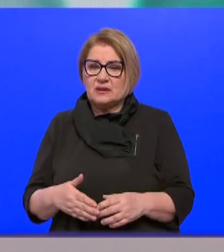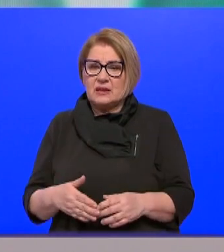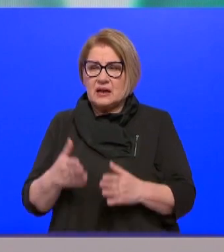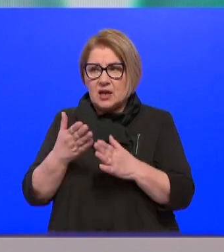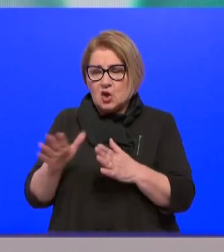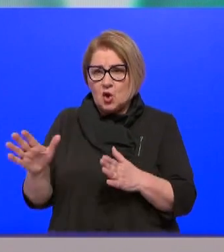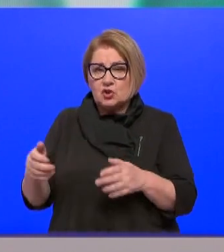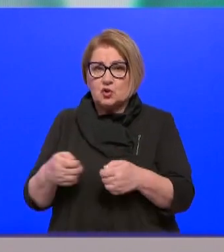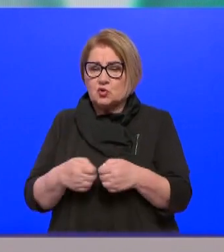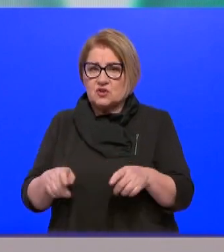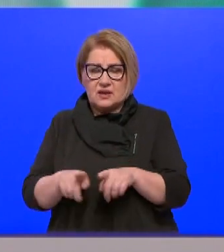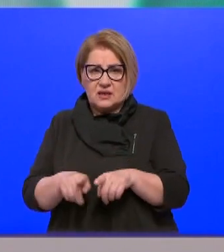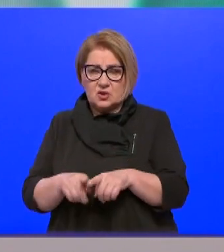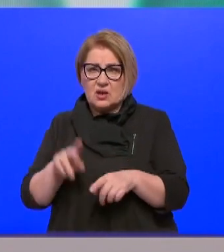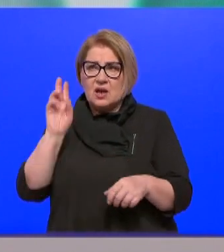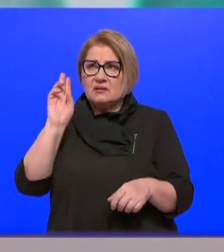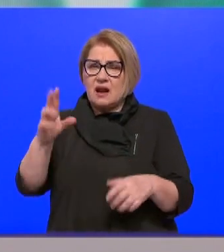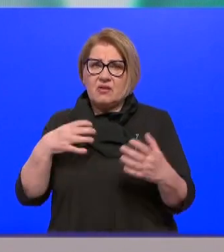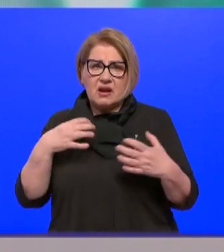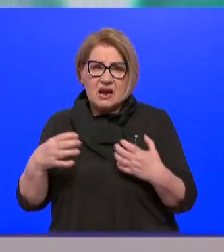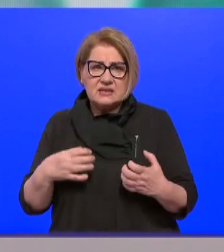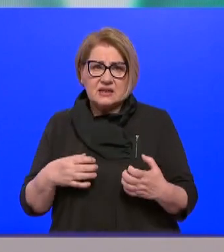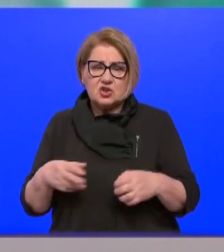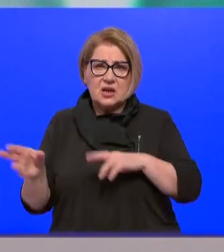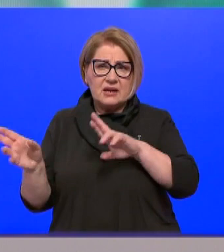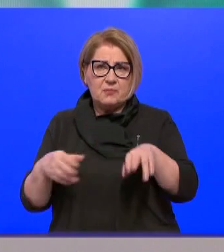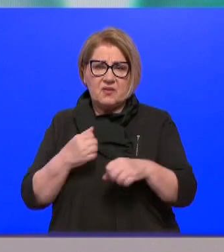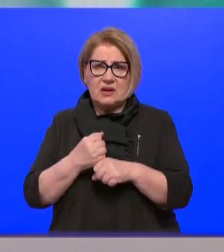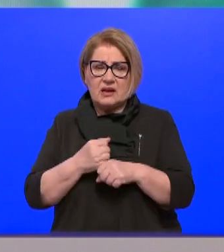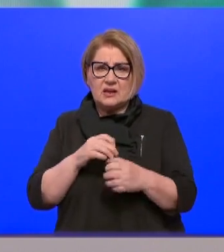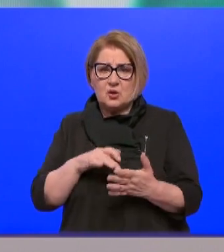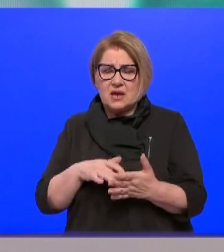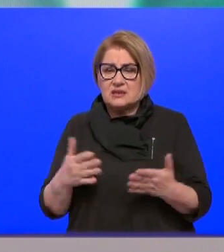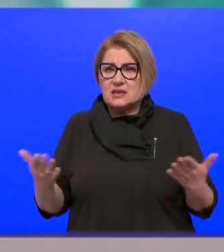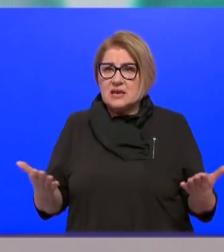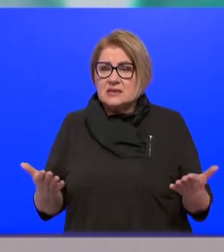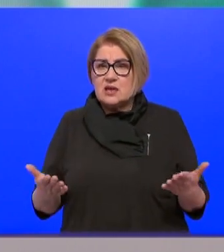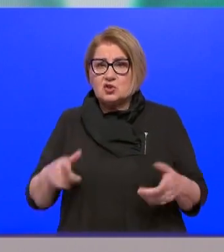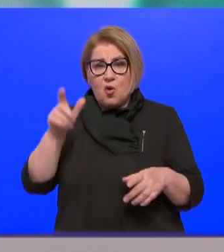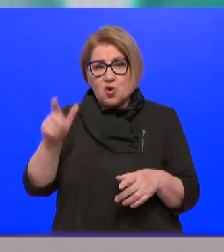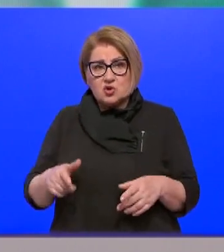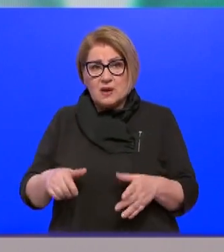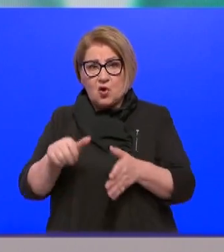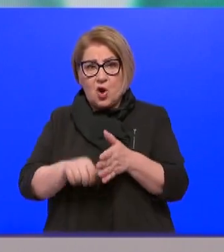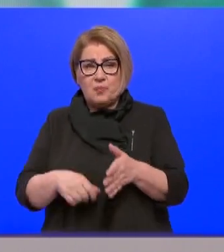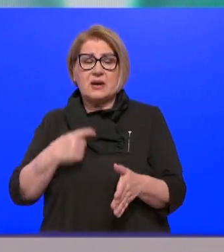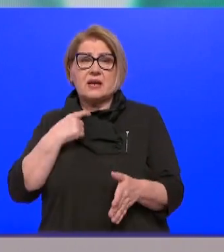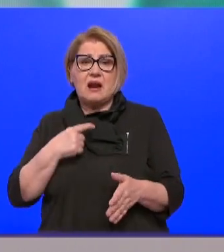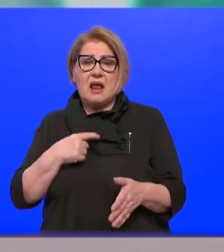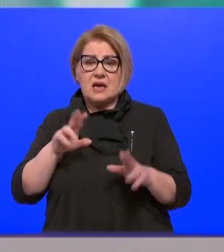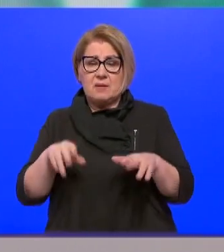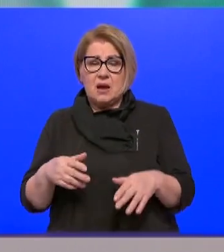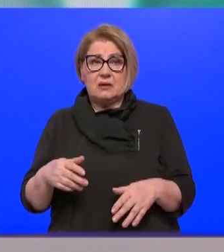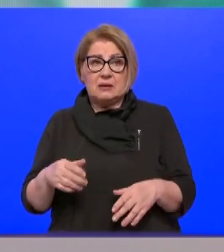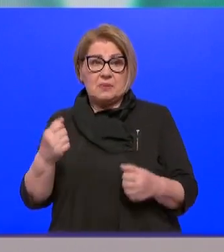strane društva. Od tramvaja, kazališta, nepovratka na radno mjesto. Zašto laringektomiranu osobu, gospodin koji je taksist, ima